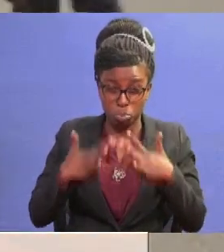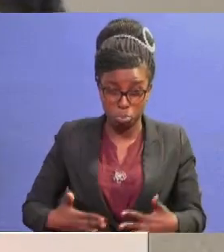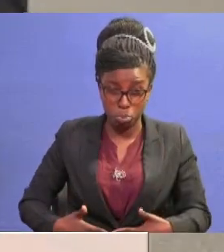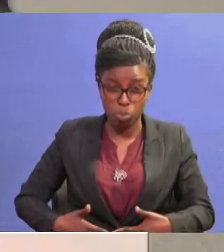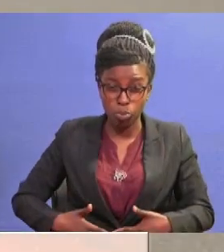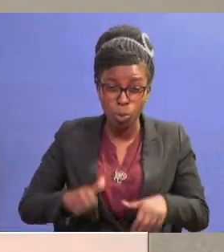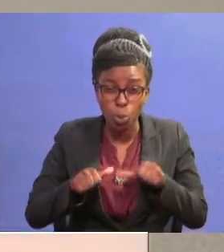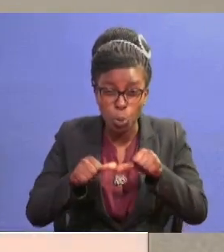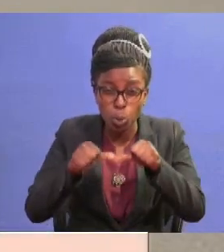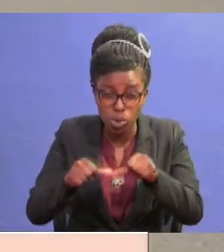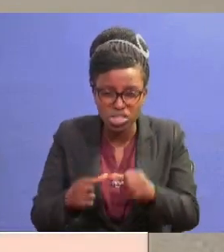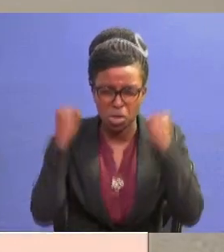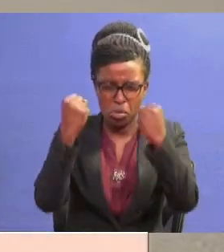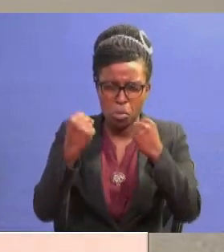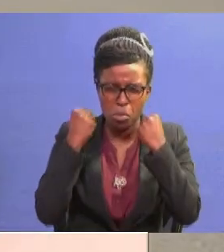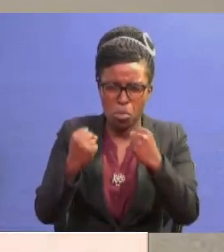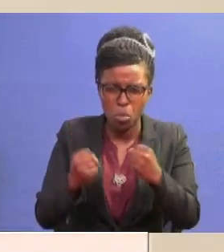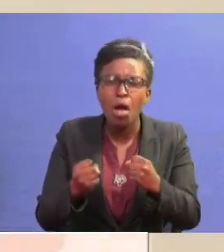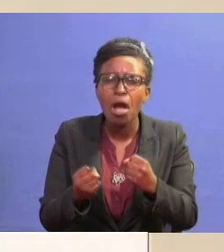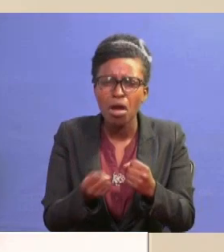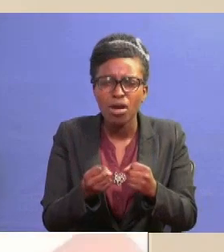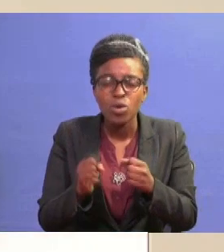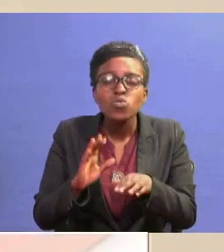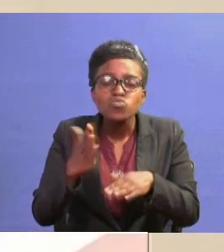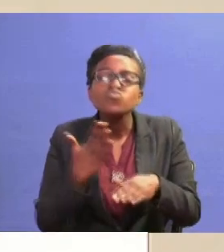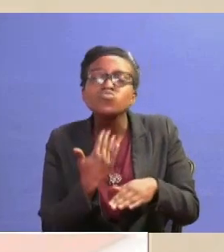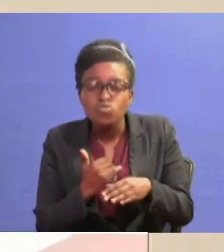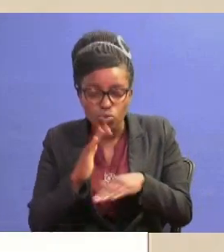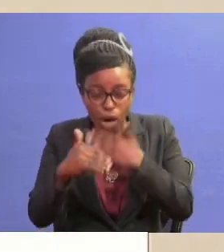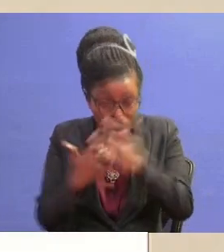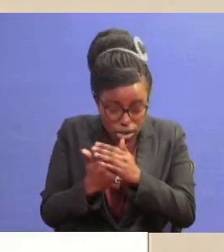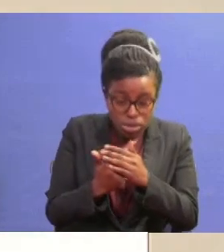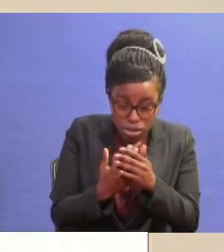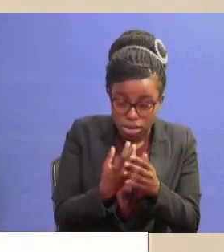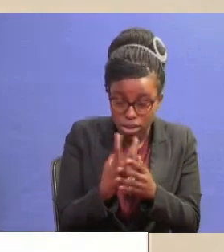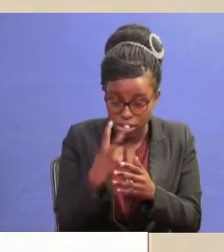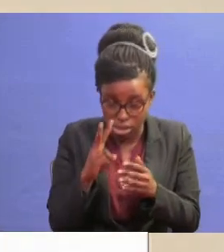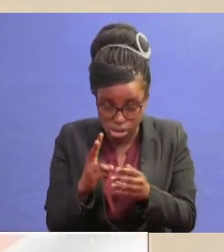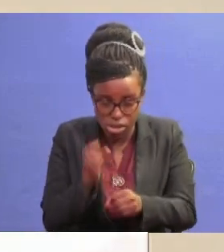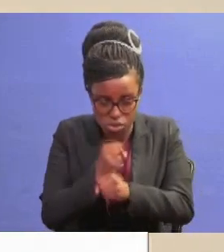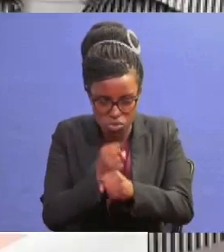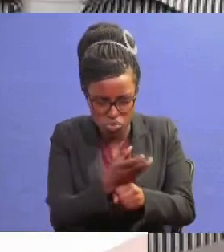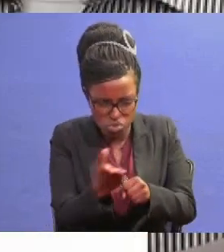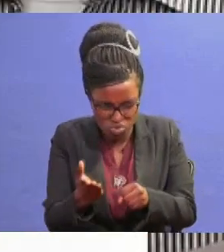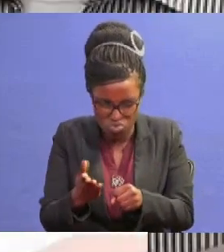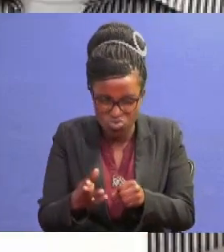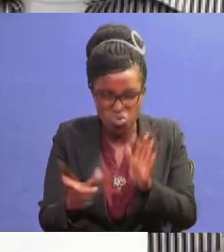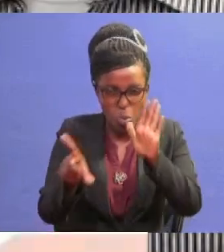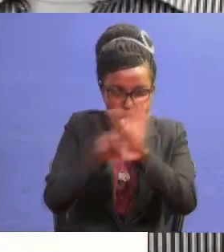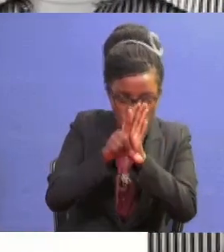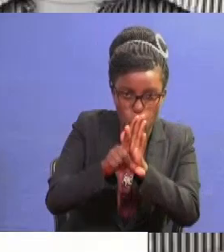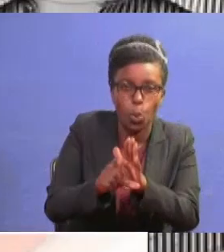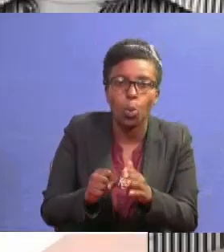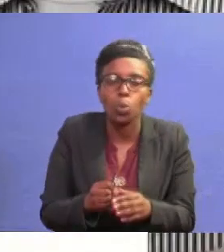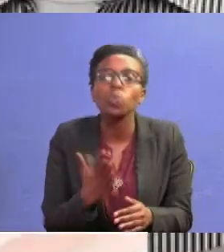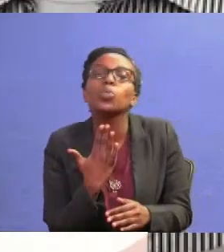haki, akitaka kina cha mauaji hayo kupatikana kwa haraka, akitaja tendo hilo kuwa kinyume cha sheria. Tunalani